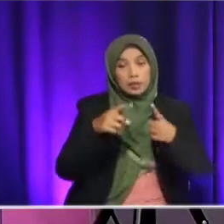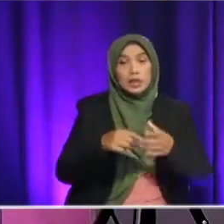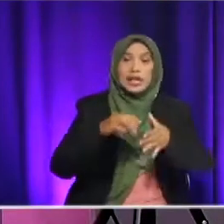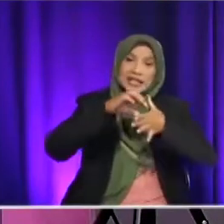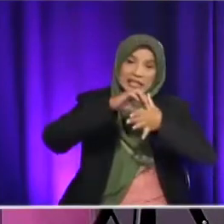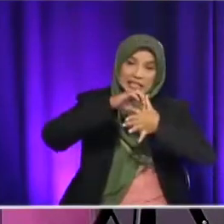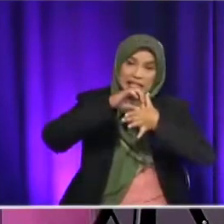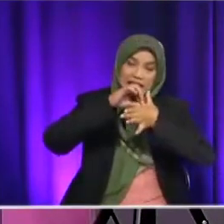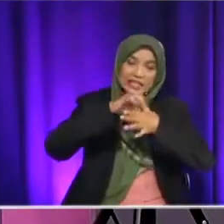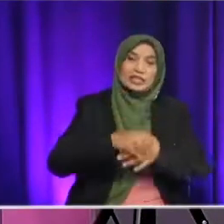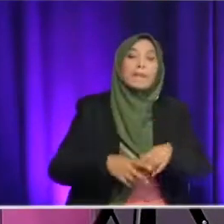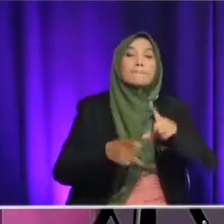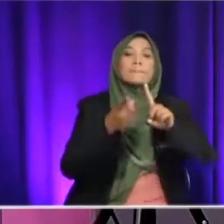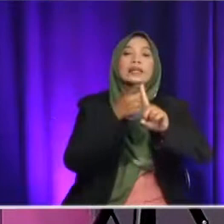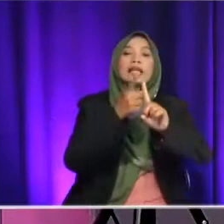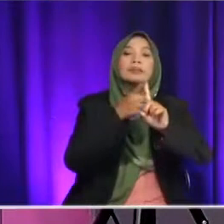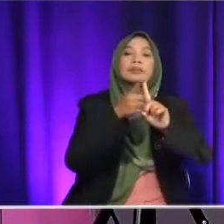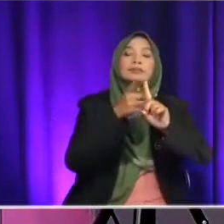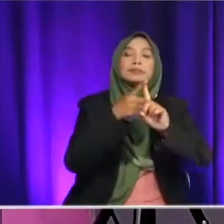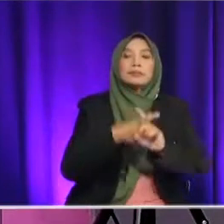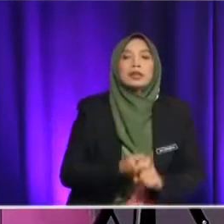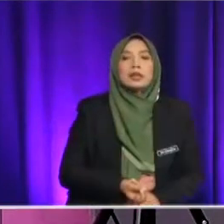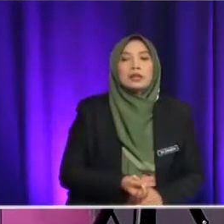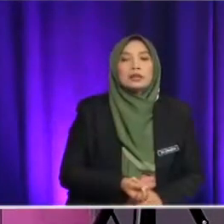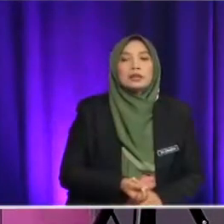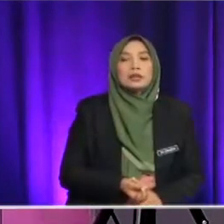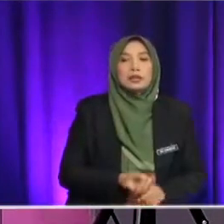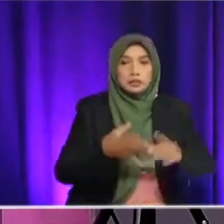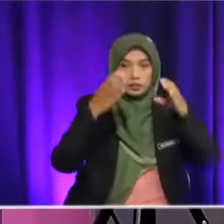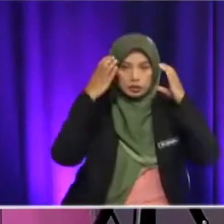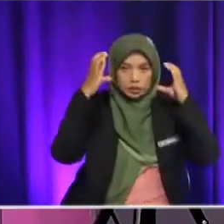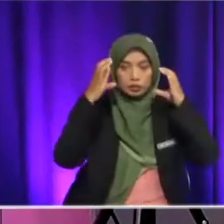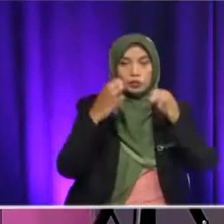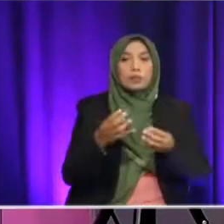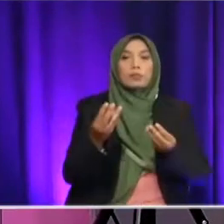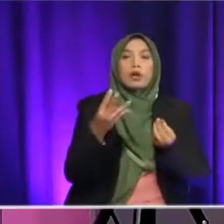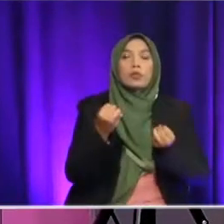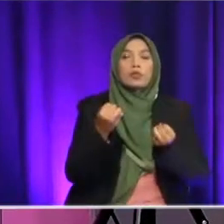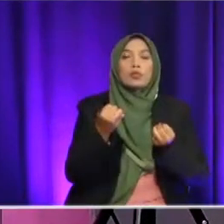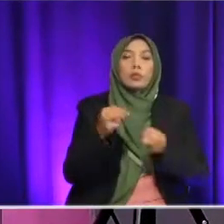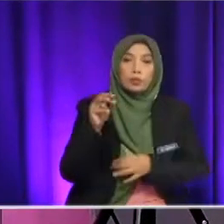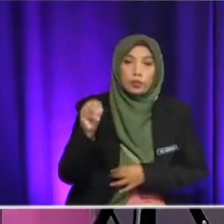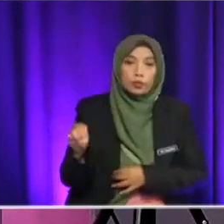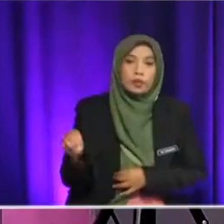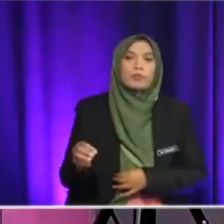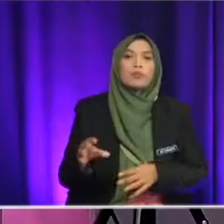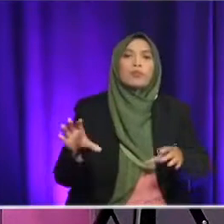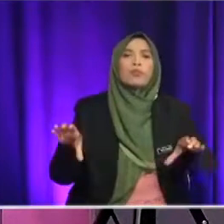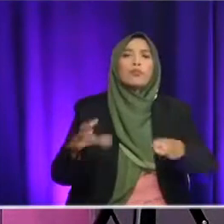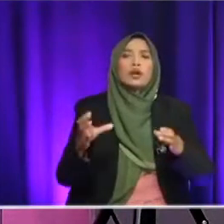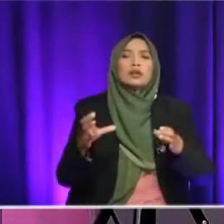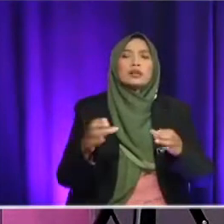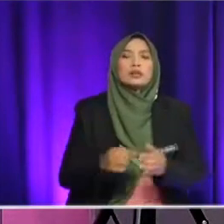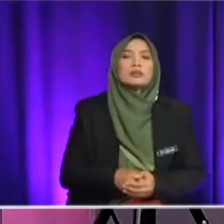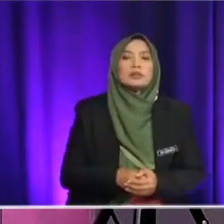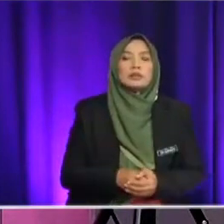isi pertama. Isi pertama ini Cikgu Linda minta anak murid Cikgu Linda buatlah dan kita